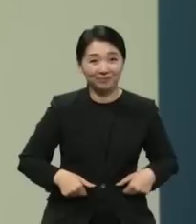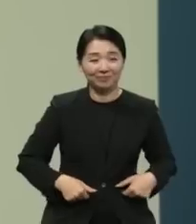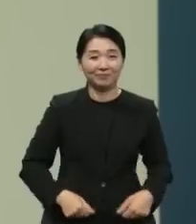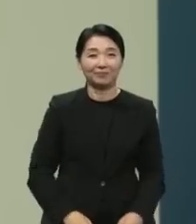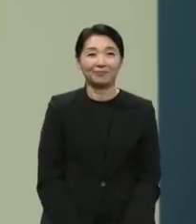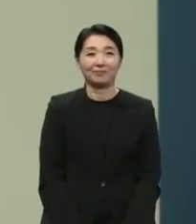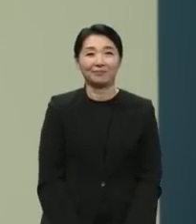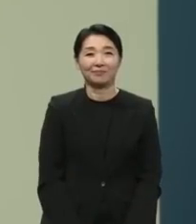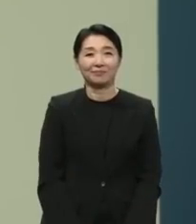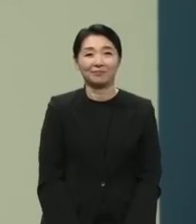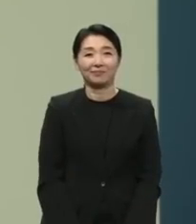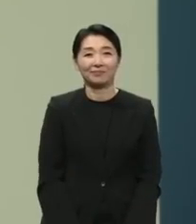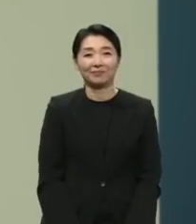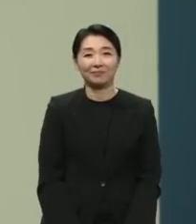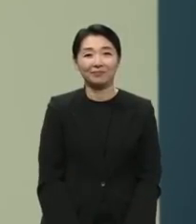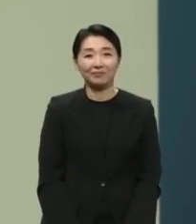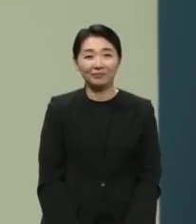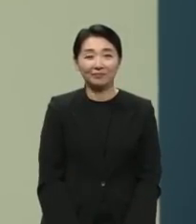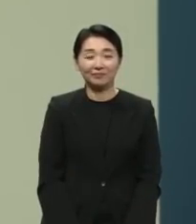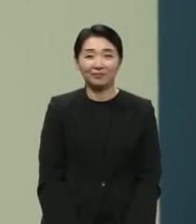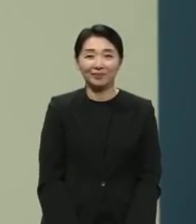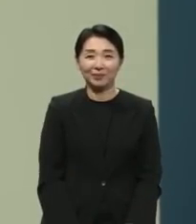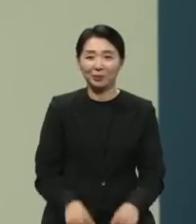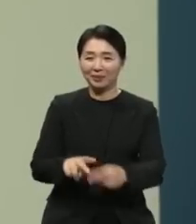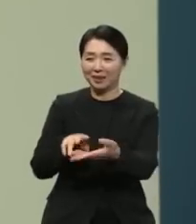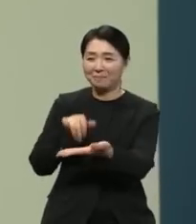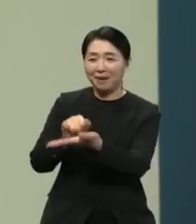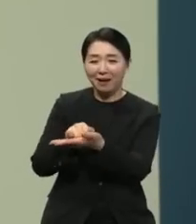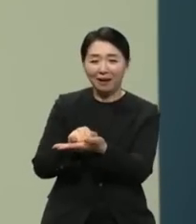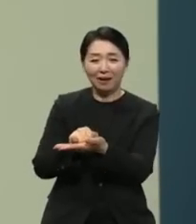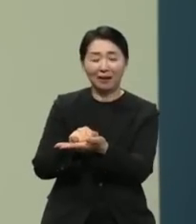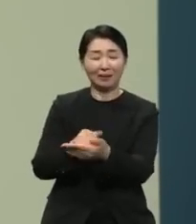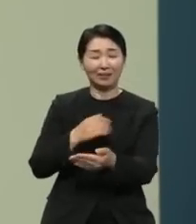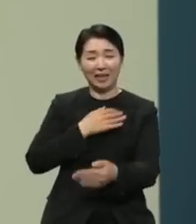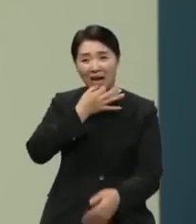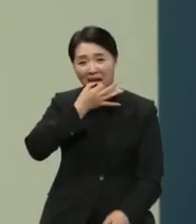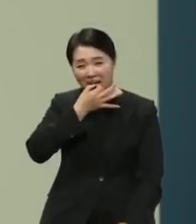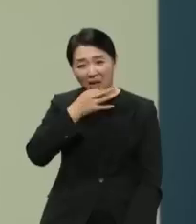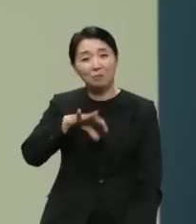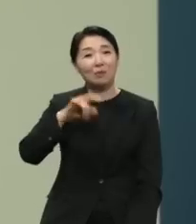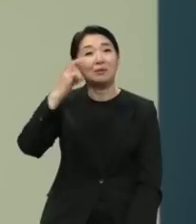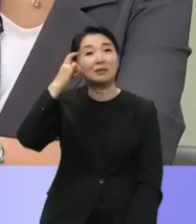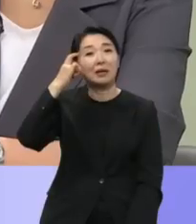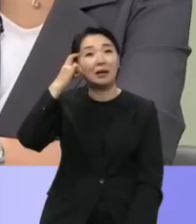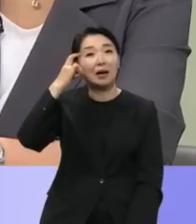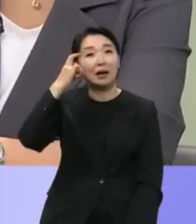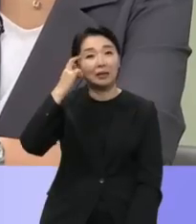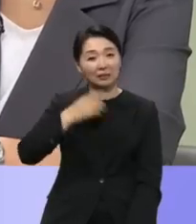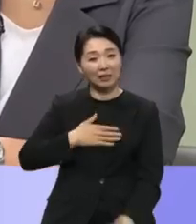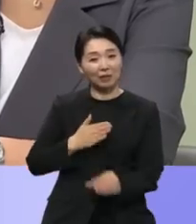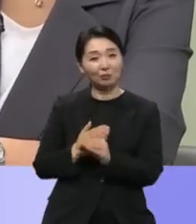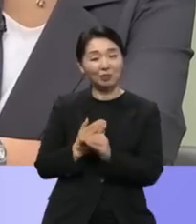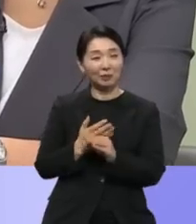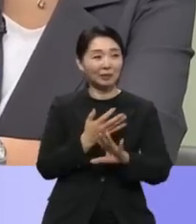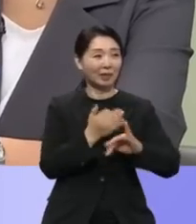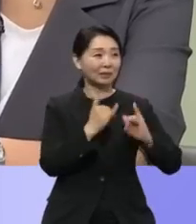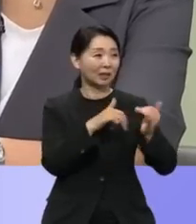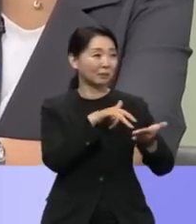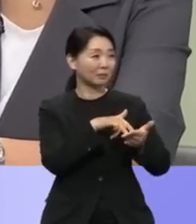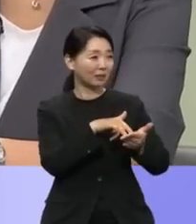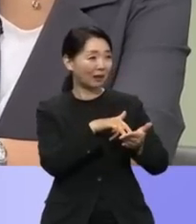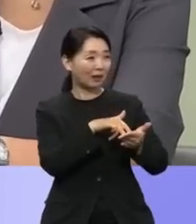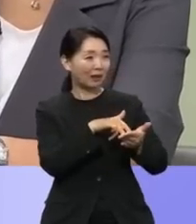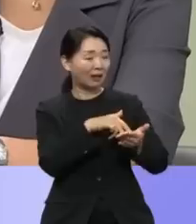있는데 결국은 이런 행위를 하는 것은 자신의 편이 어느 자신의 이익을 위해서 다른 사람의 어떤 그 관점에서